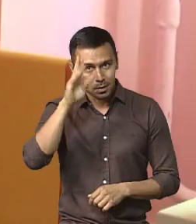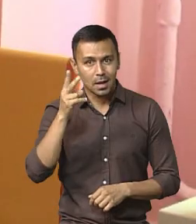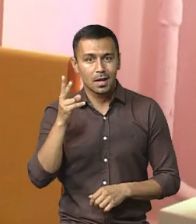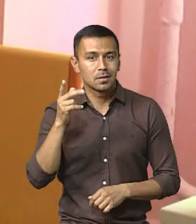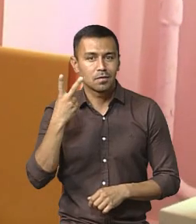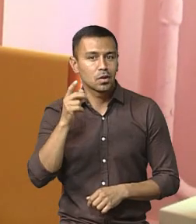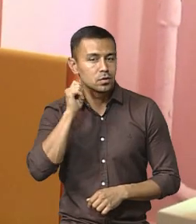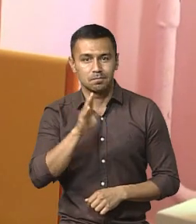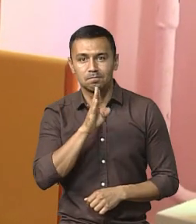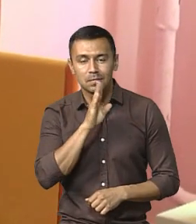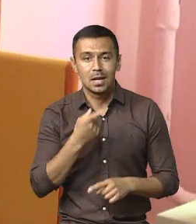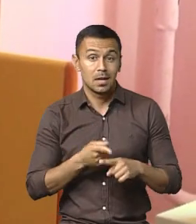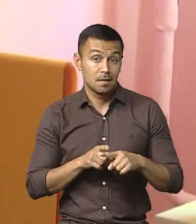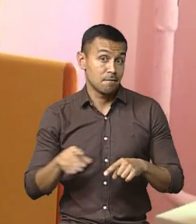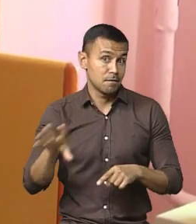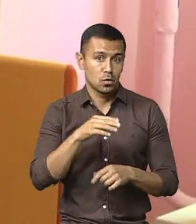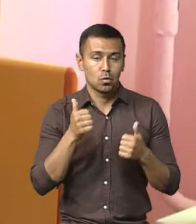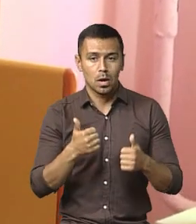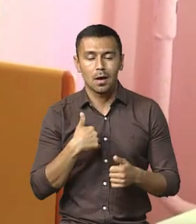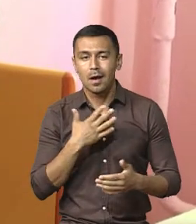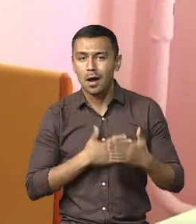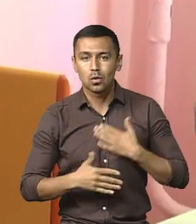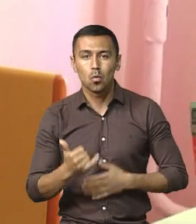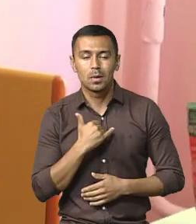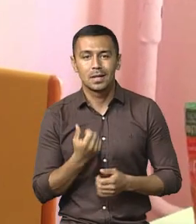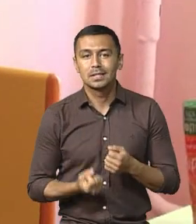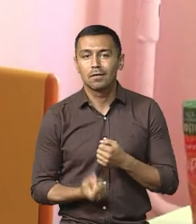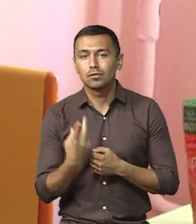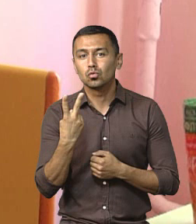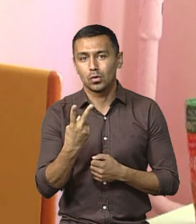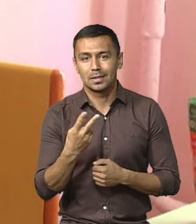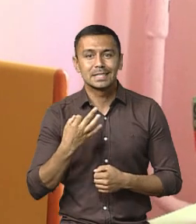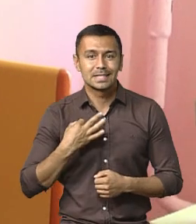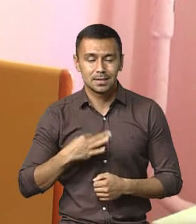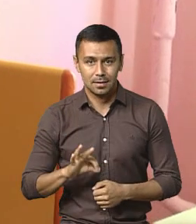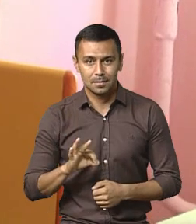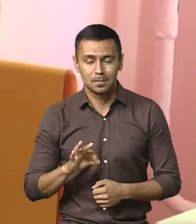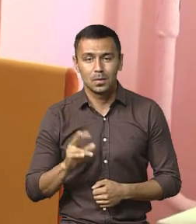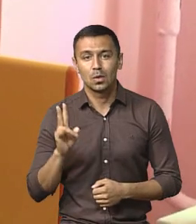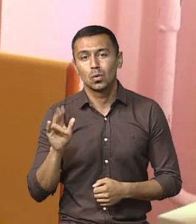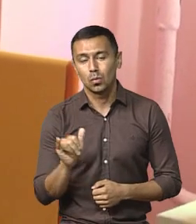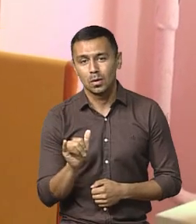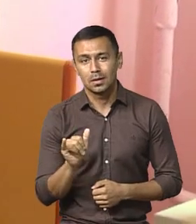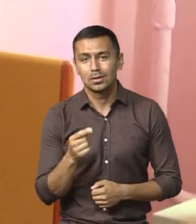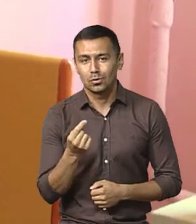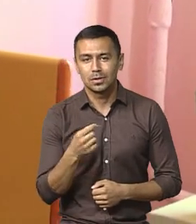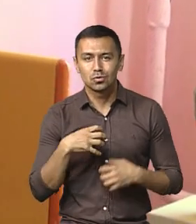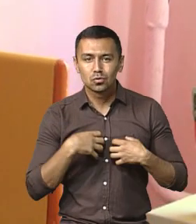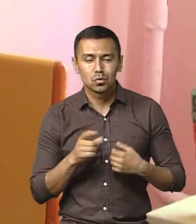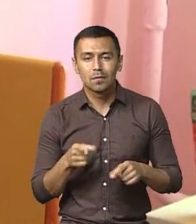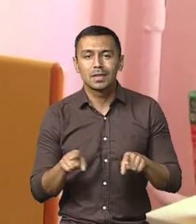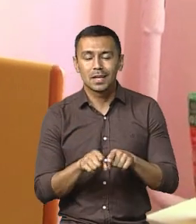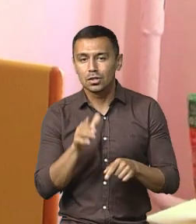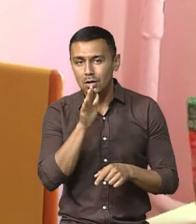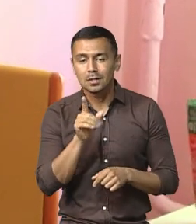дівчинка. Все добре, я радий, що в мене з'явився вже другий син. Ну, трішки сумно, що такий